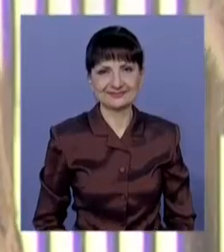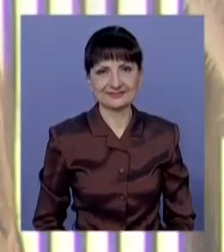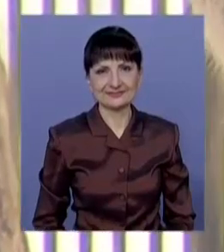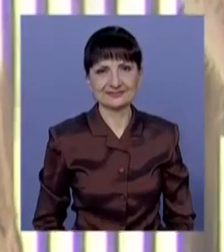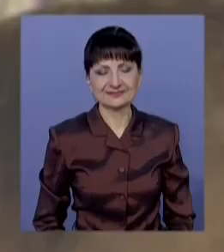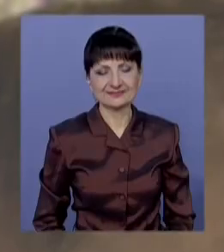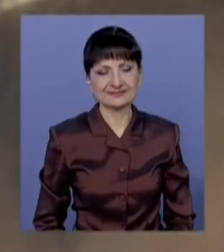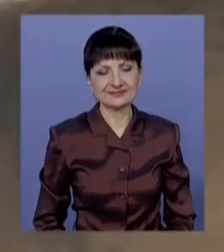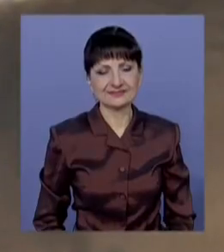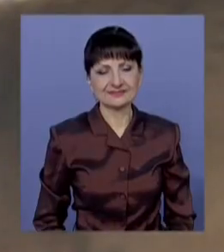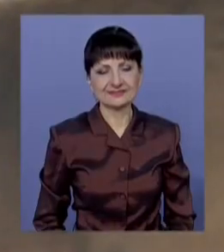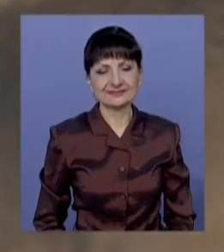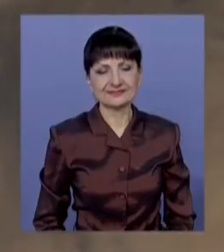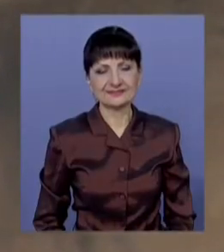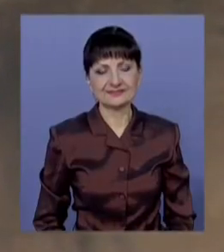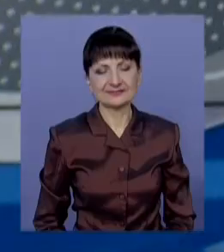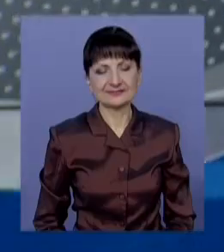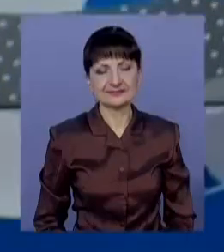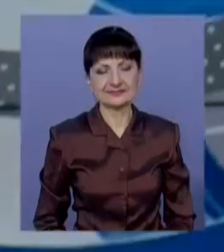Каблан Альдиебеков, телеканал Алматы.